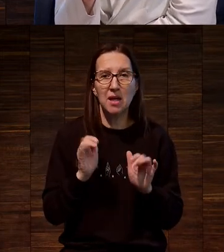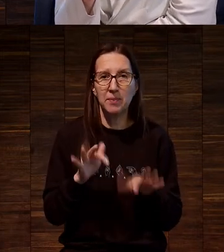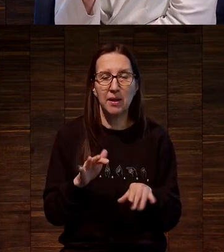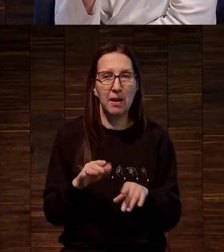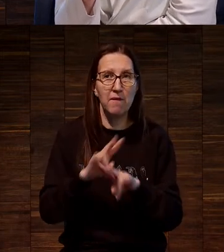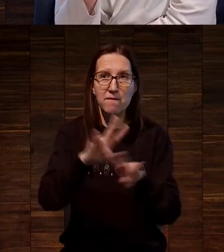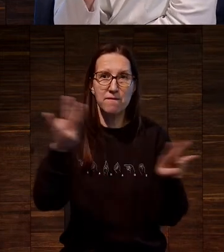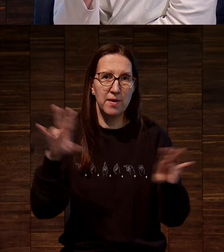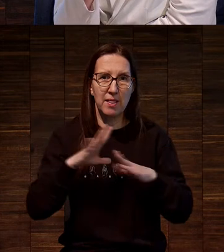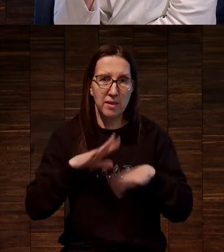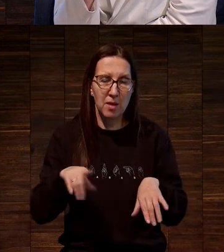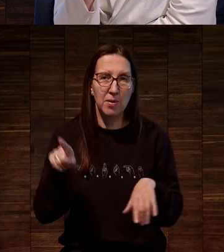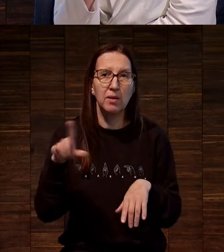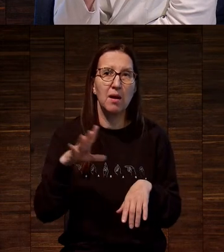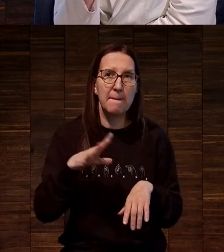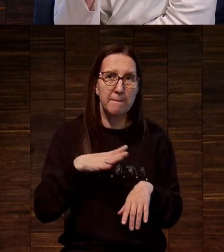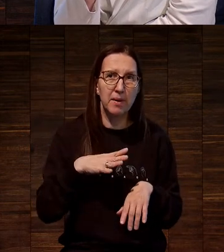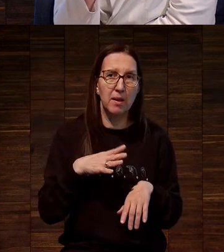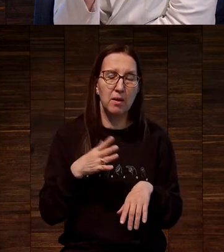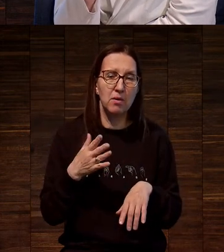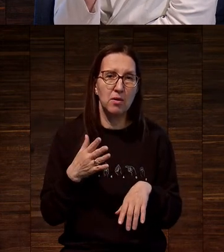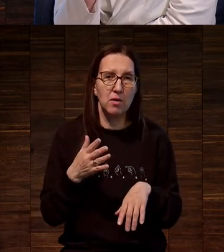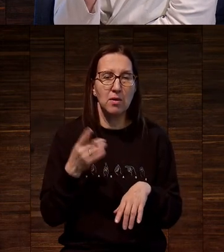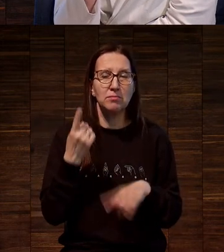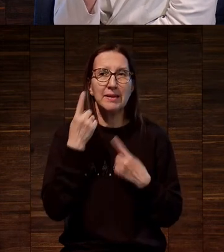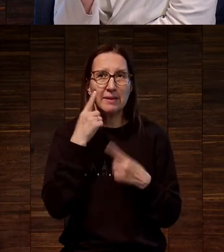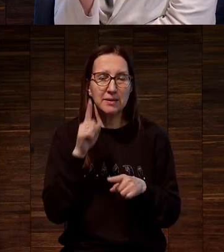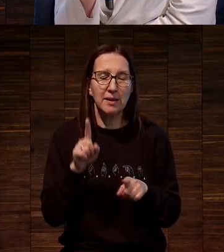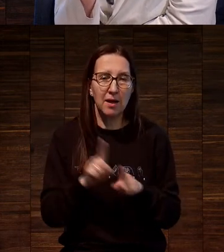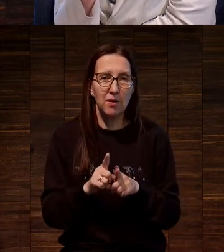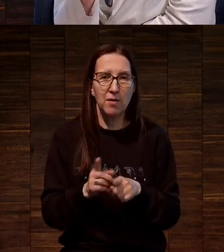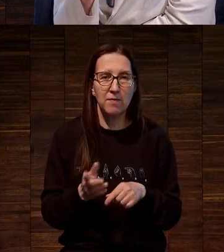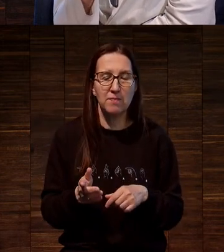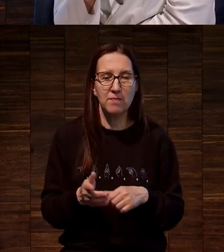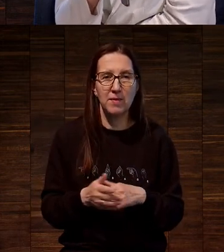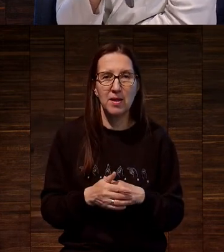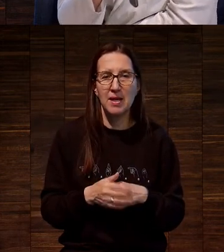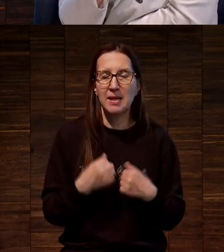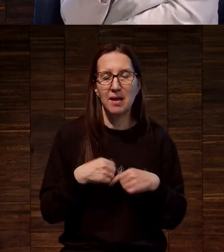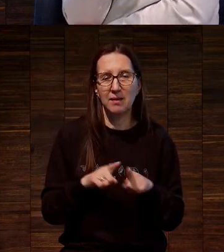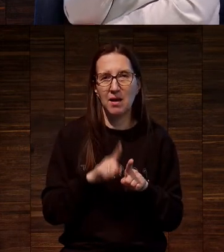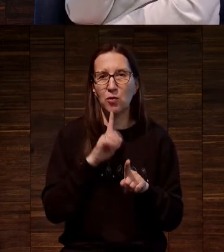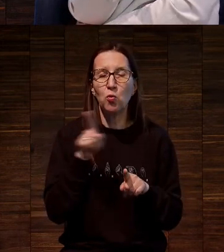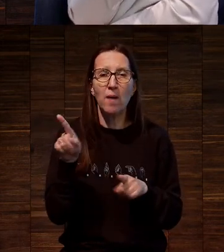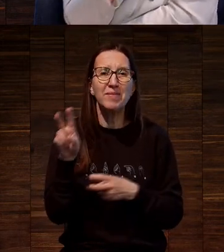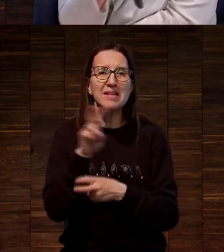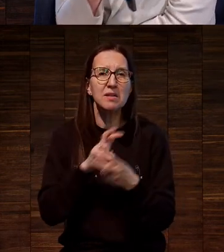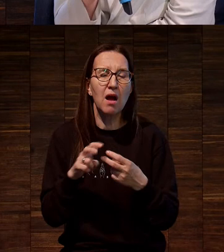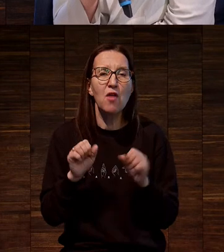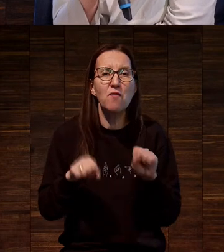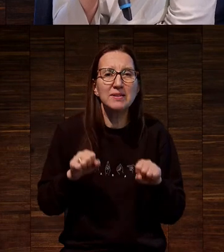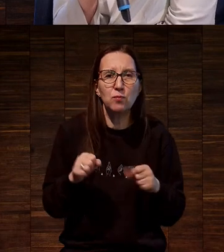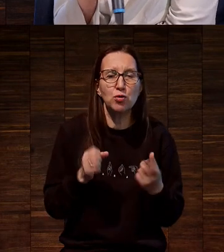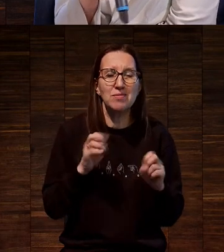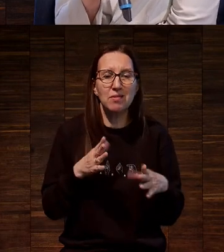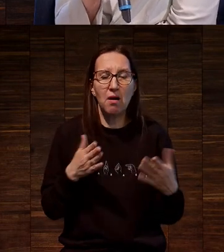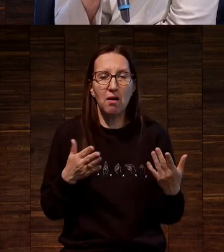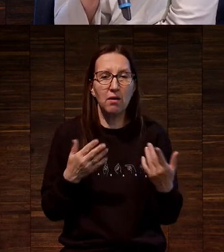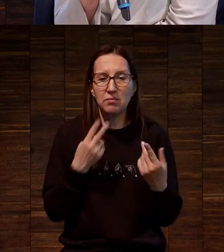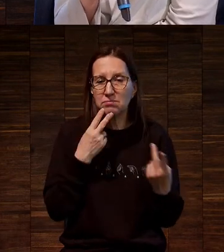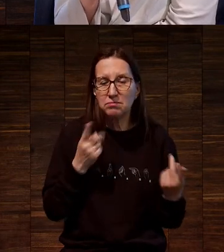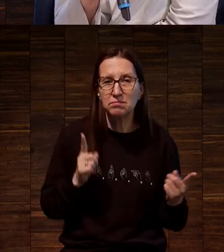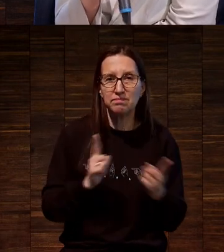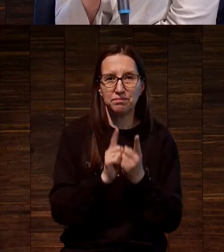не замерли, там владей так бомбанул, что ой-ой-ой, я вот это не стала. То есть они искали формы взаимодействия со